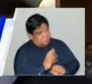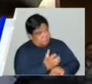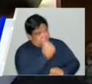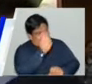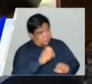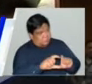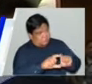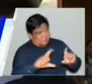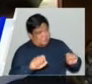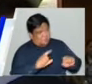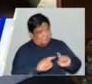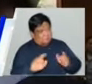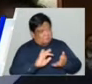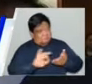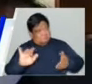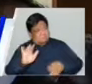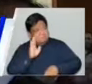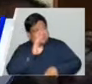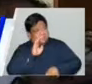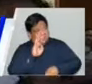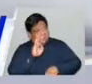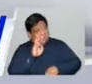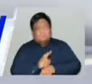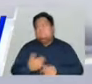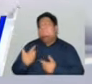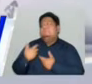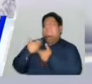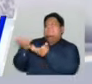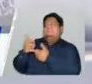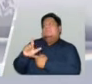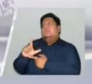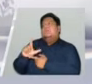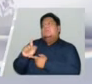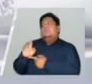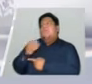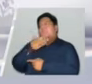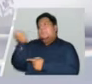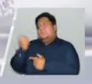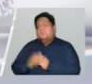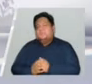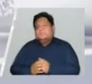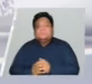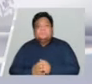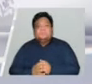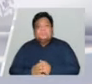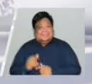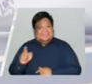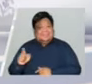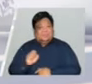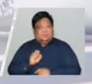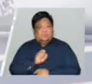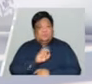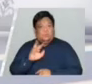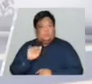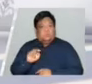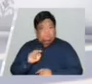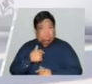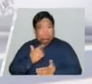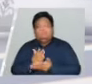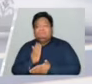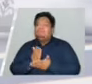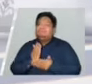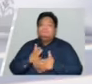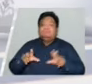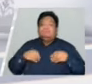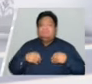ng kapatid. Iwan na lang natin sa LTO, guys. Sa isang pahayag, sinabi ni Gatchalian na hindi niya kinukonsinti ang ginawang traffic violation ng